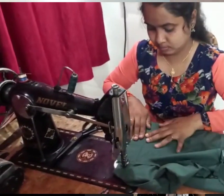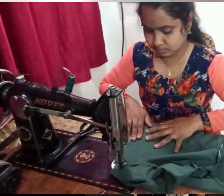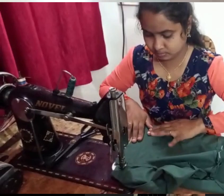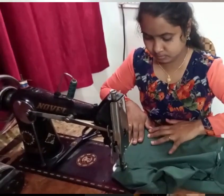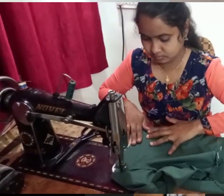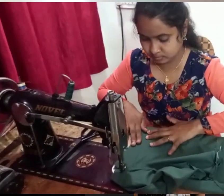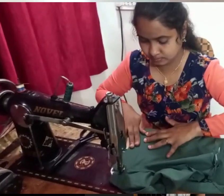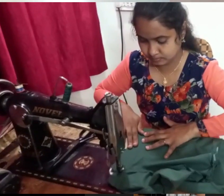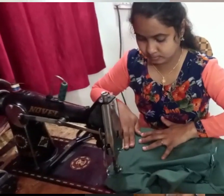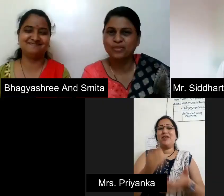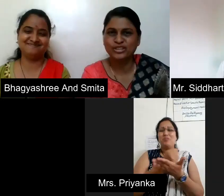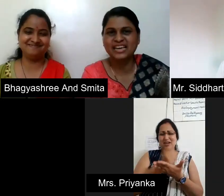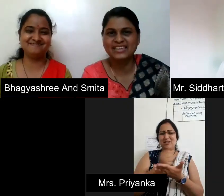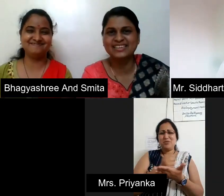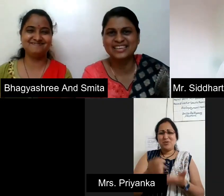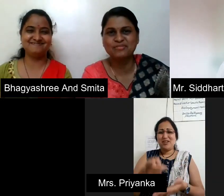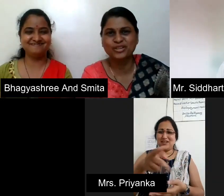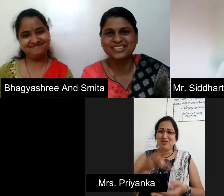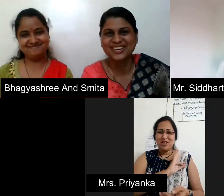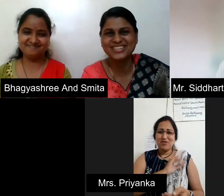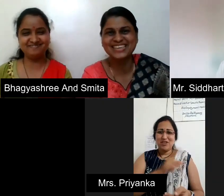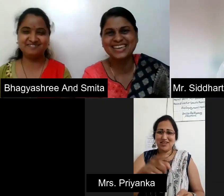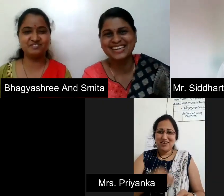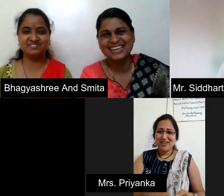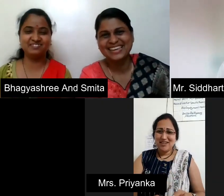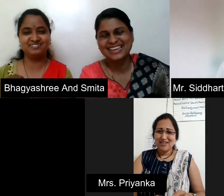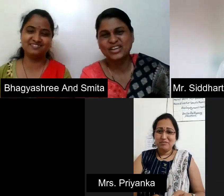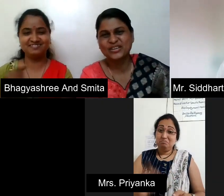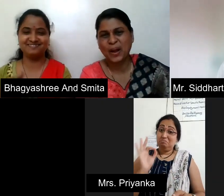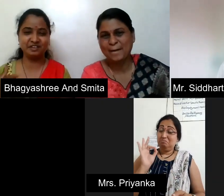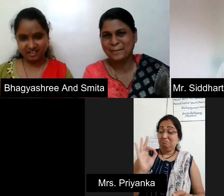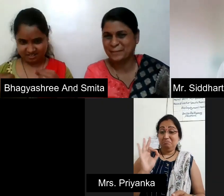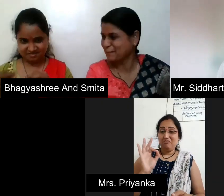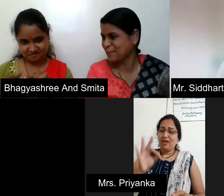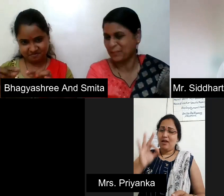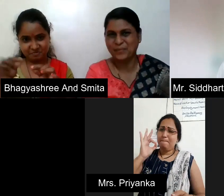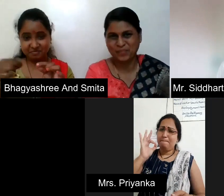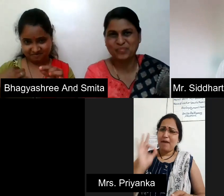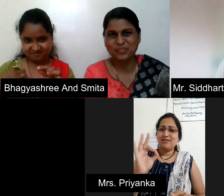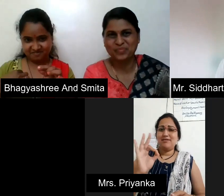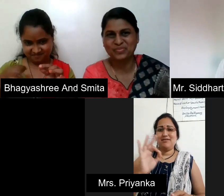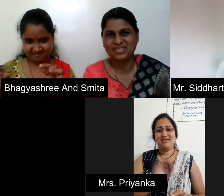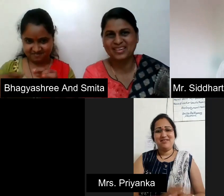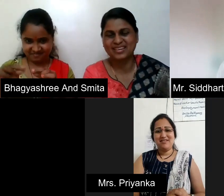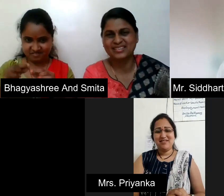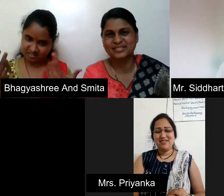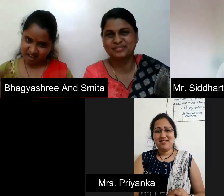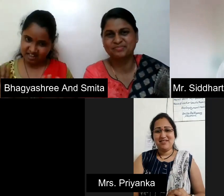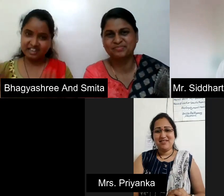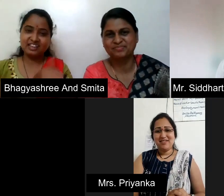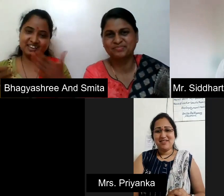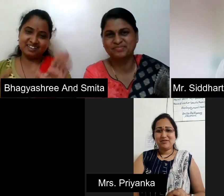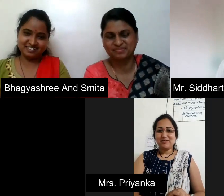चालू है हमारा पूरा, बहुत तैयारी कर रहे हैं बहुत दिनों से। और मुझे पूरा पूरा विश्वास है